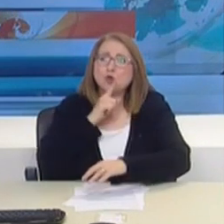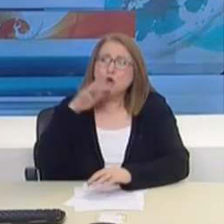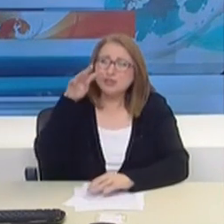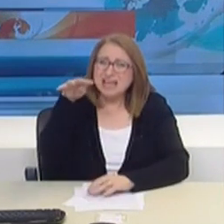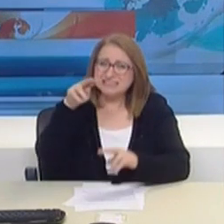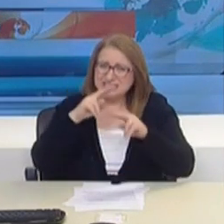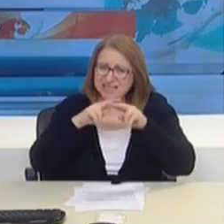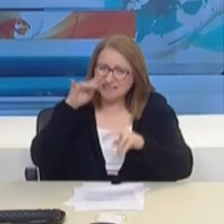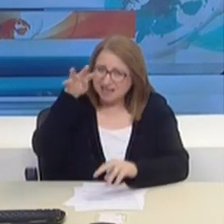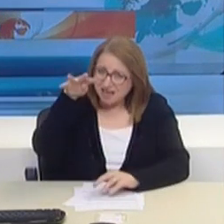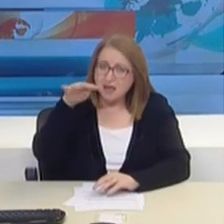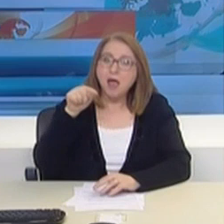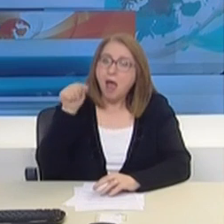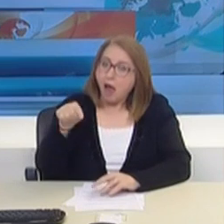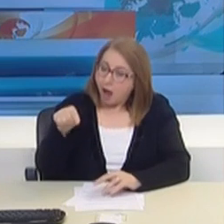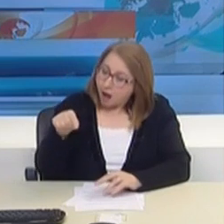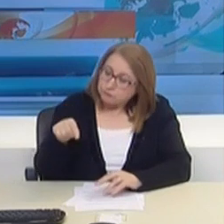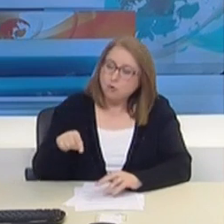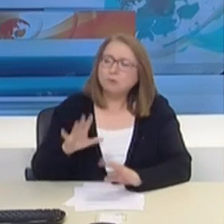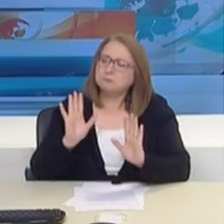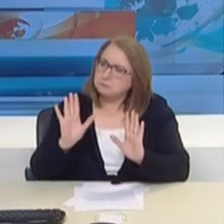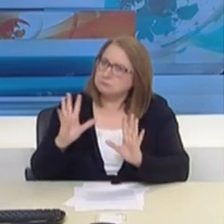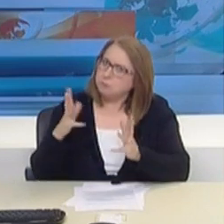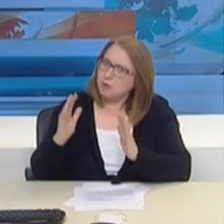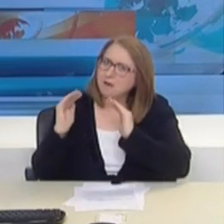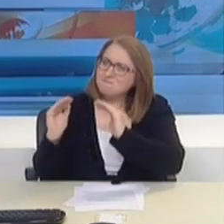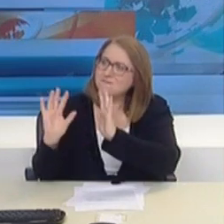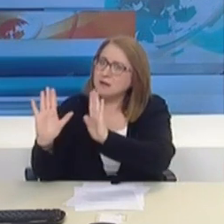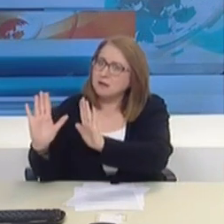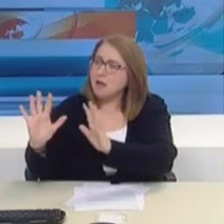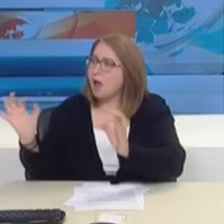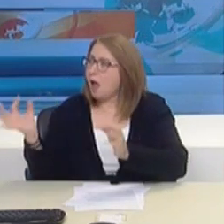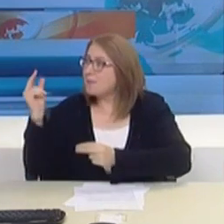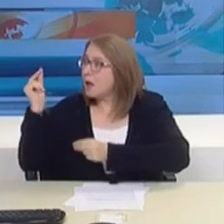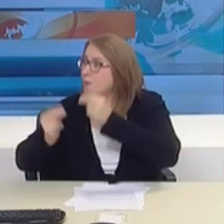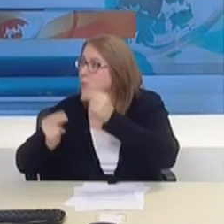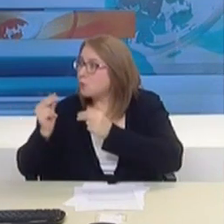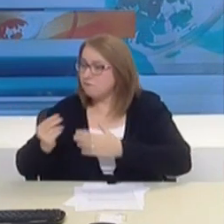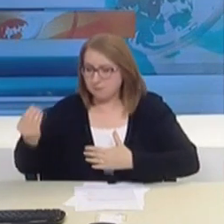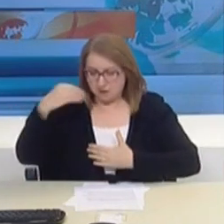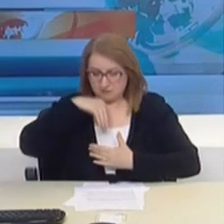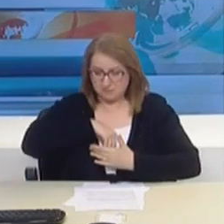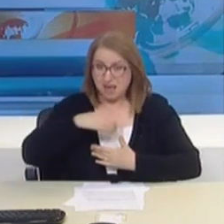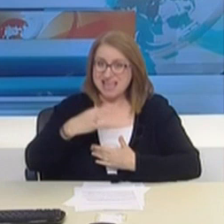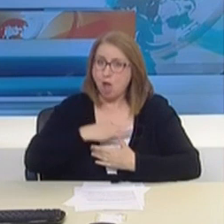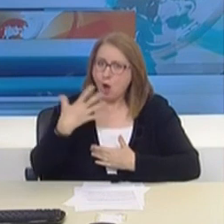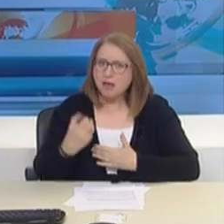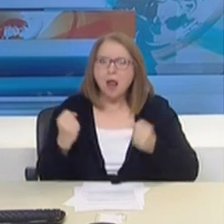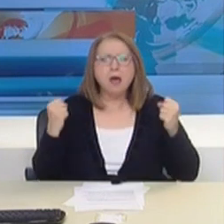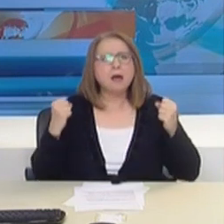να μπορέσουν να χρησιμοποιηθούν για κάποιες περιπτώσεις συνανθρώπων μας, οι οποίοι μπορεί να έχουν, να είναι ασυμπτωματικοί, αλλά να